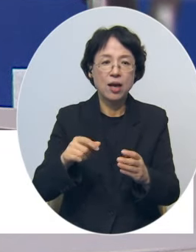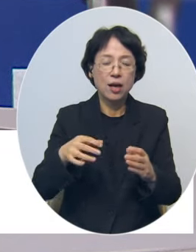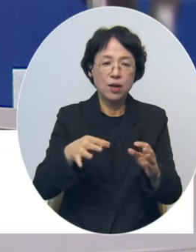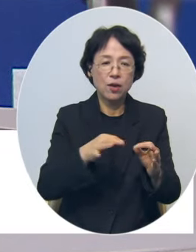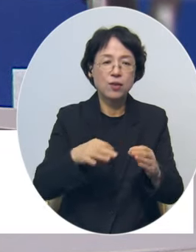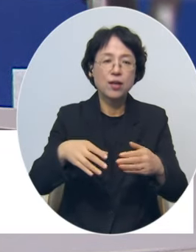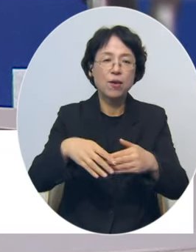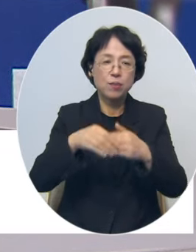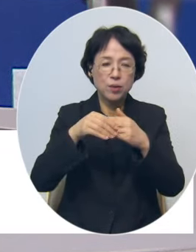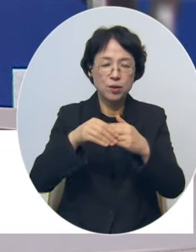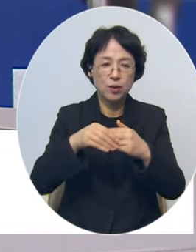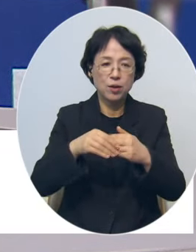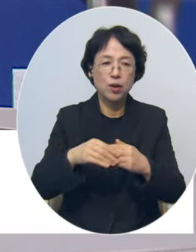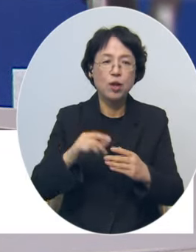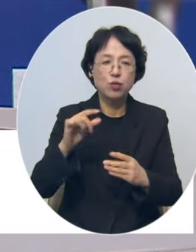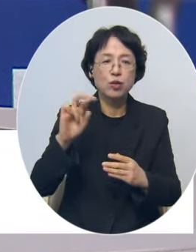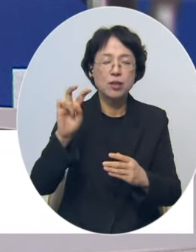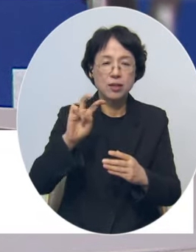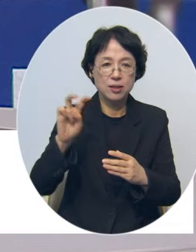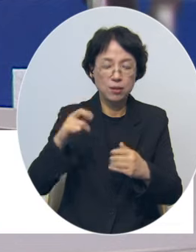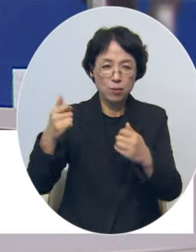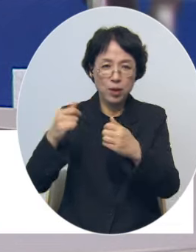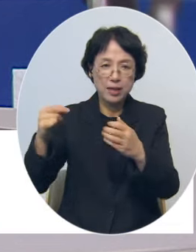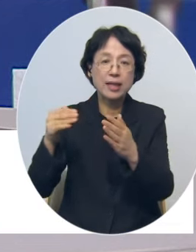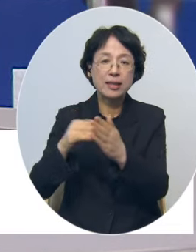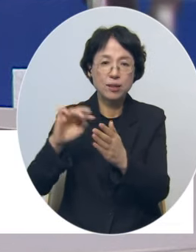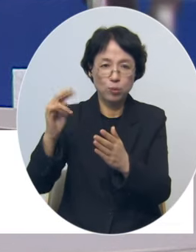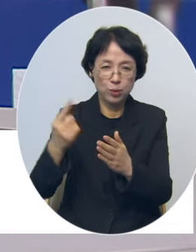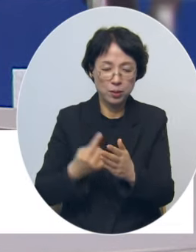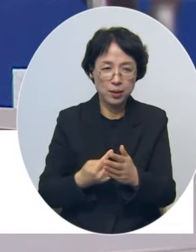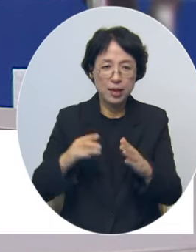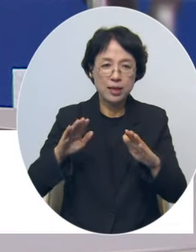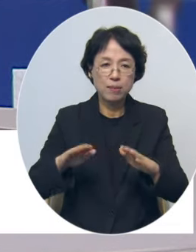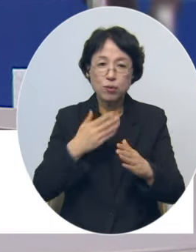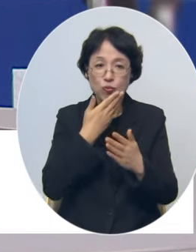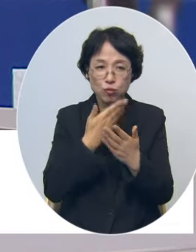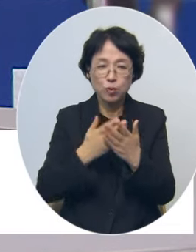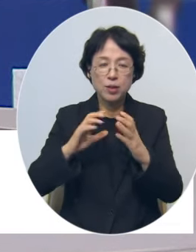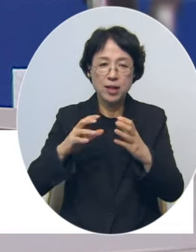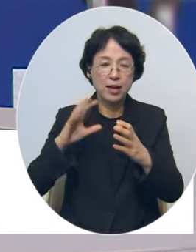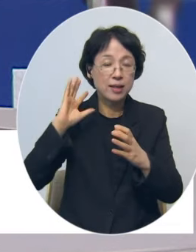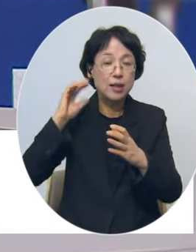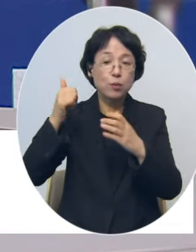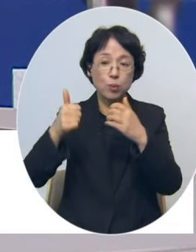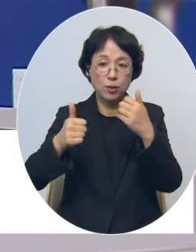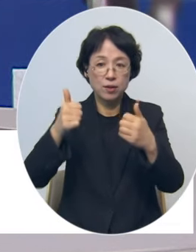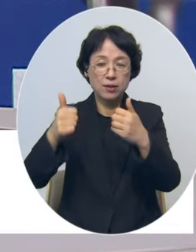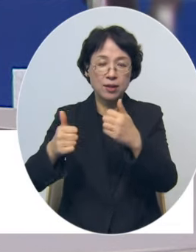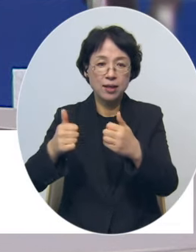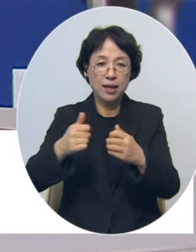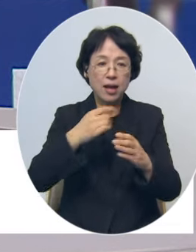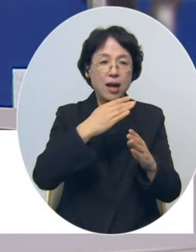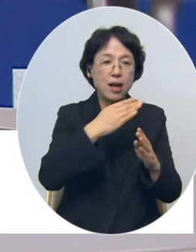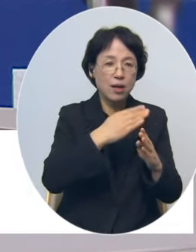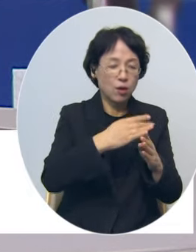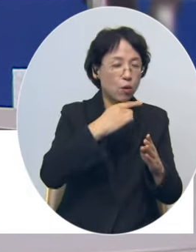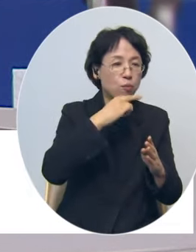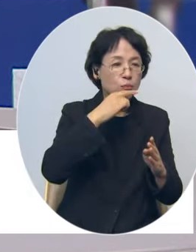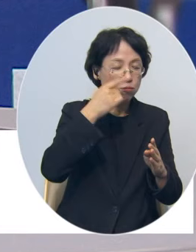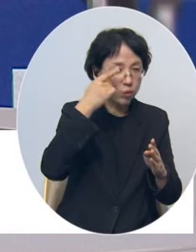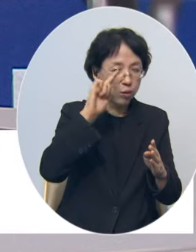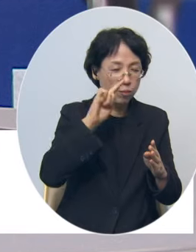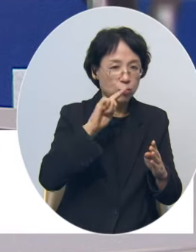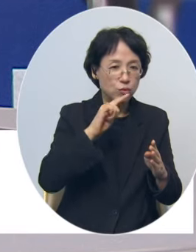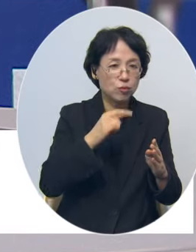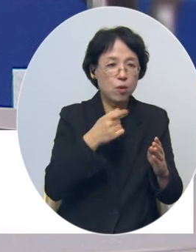20개국 정상회의 일정을 소화했는데요. 특히 이번 순방에서 주요국 정상들에게 러북 간 불법적인 군사협력에